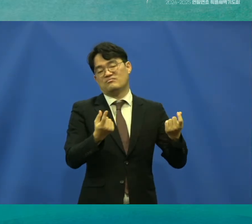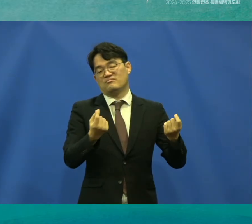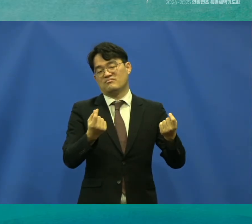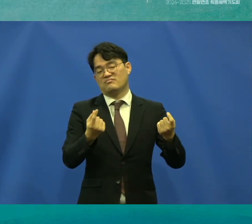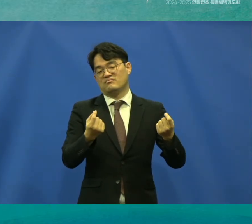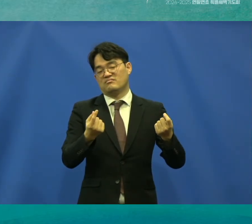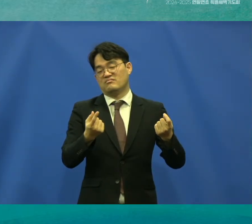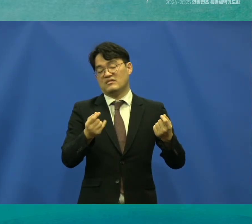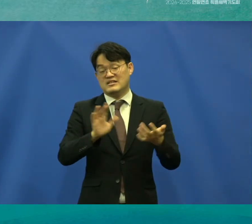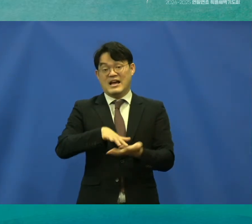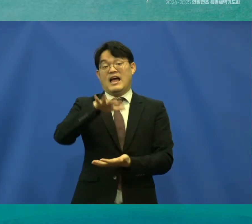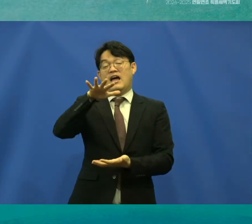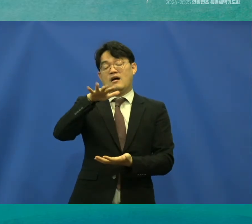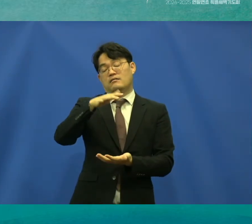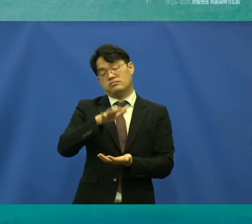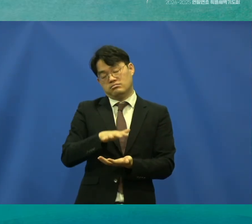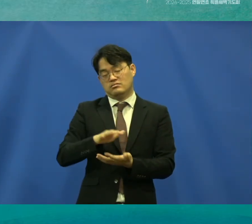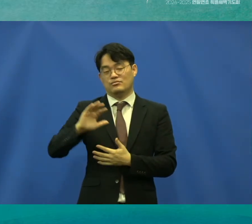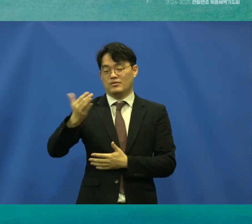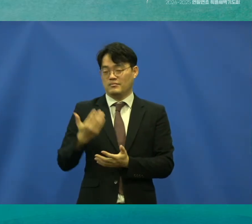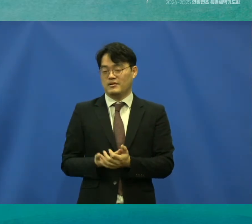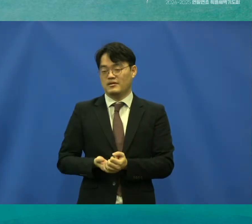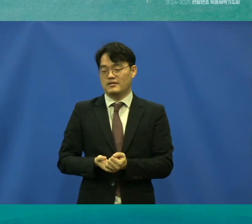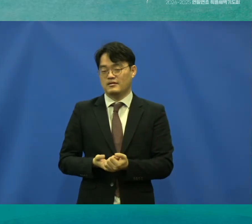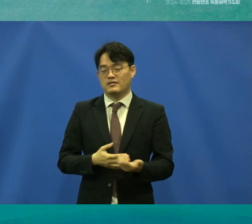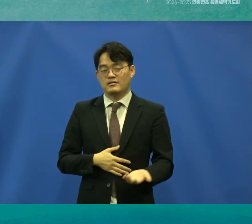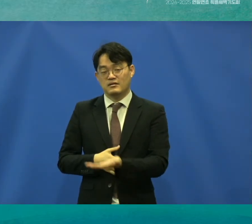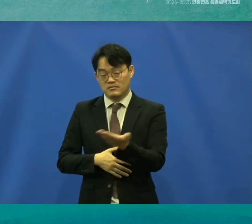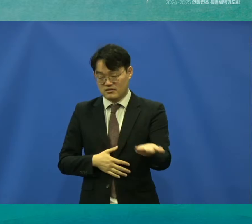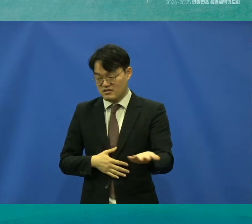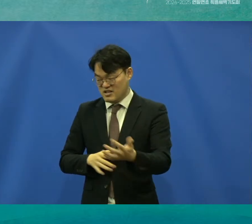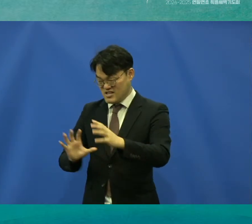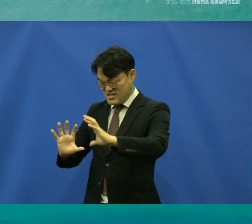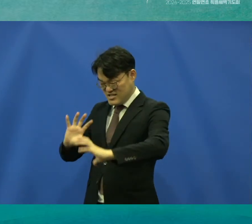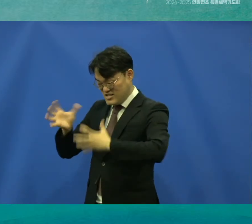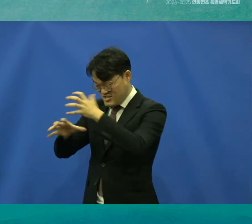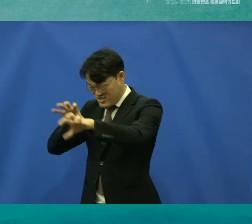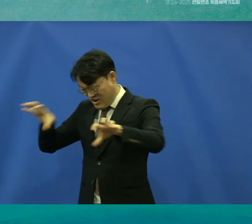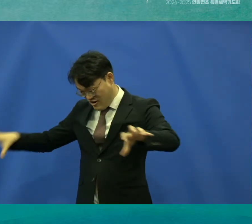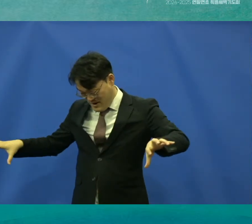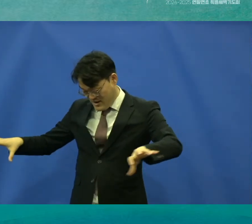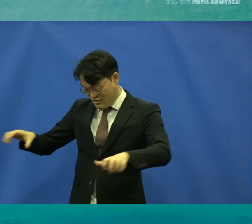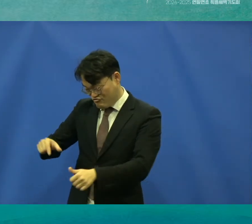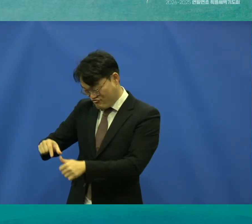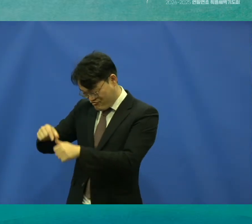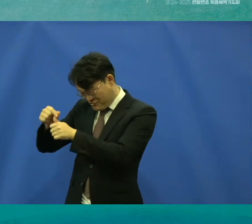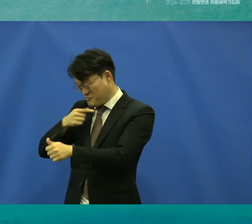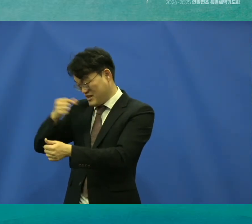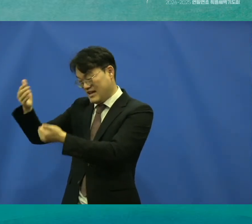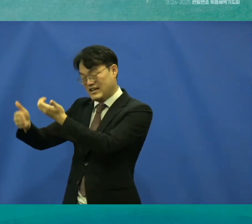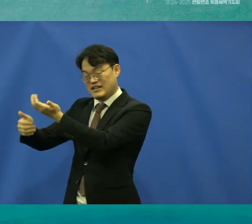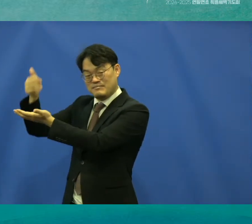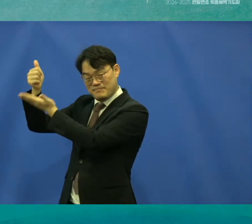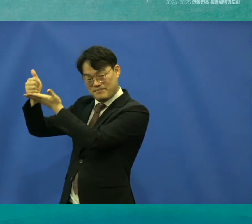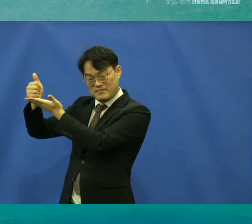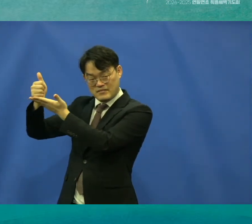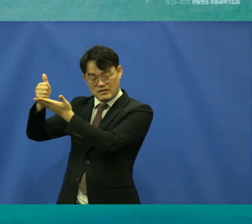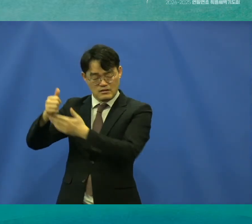열방의 하나님, 이스라엘의 편협성에 빠져 있지 않는 거죠. 배타적이지 않는다는 거. 복음은 사적이지 않다는 거.